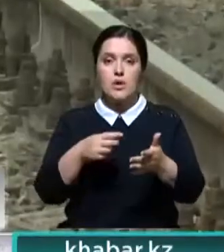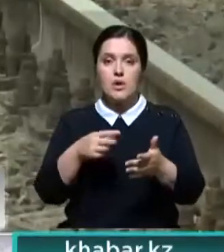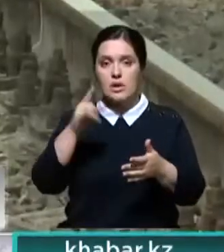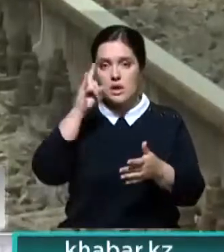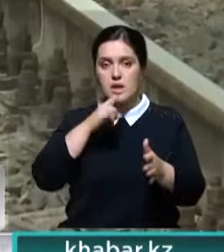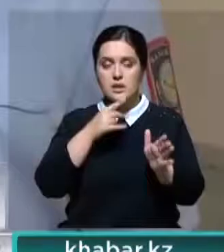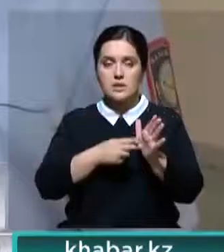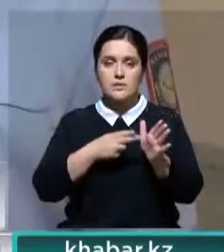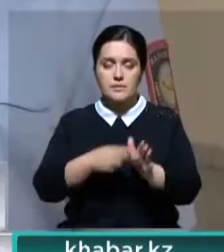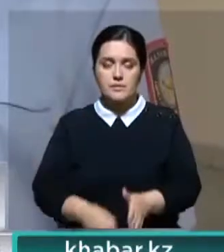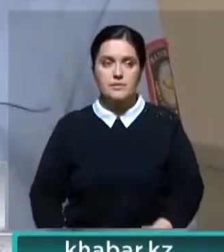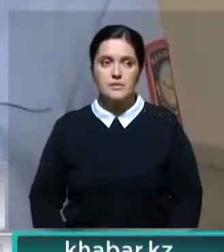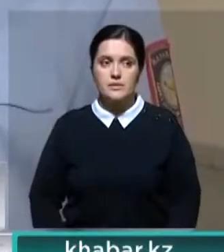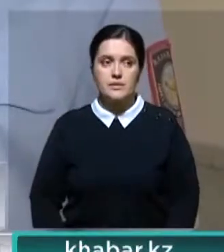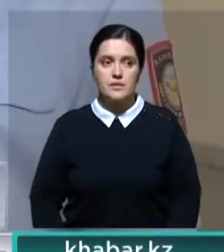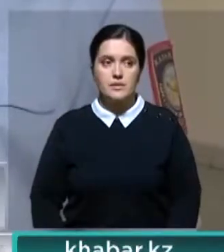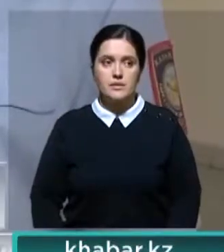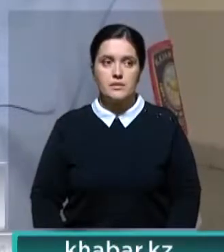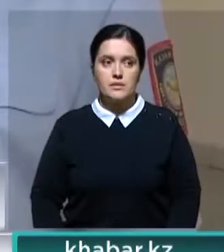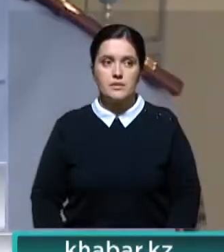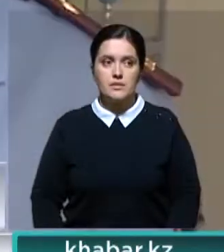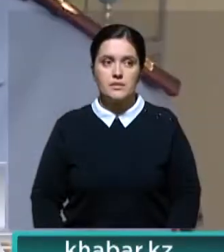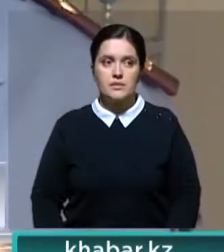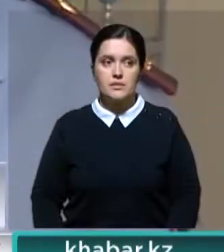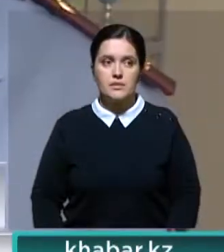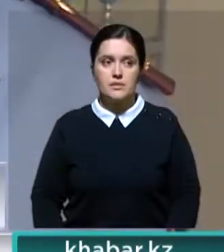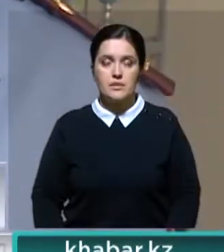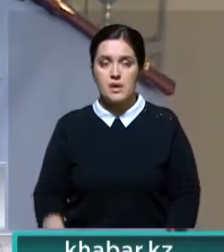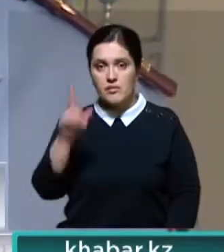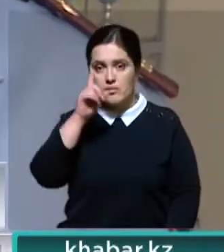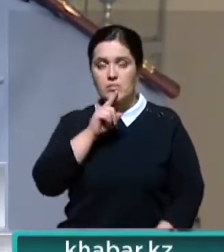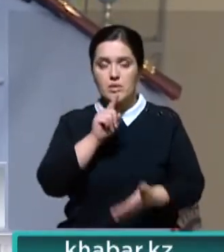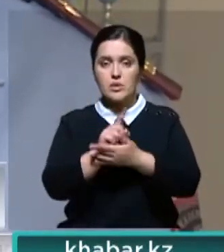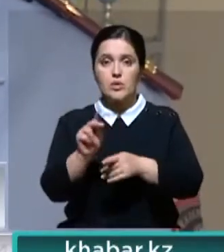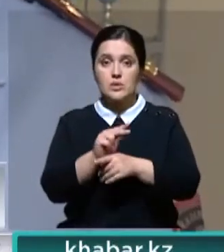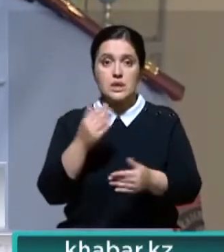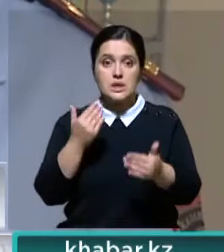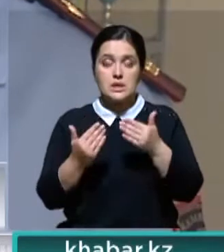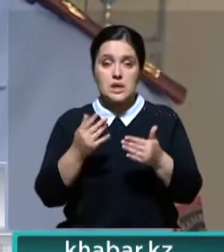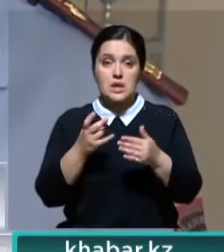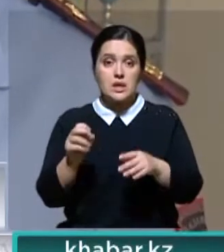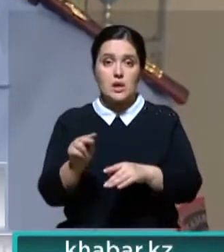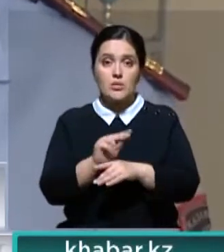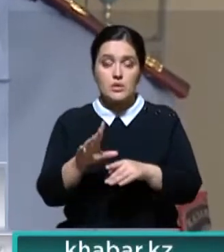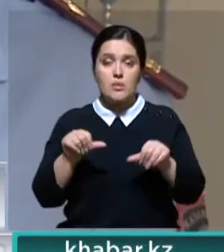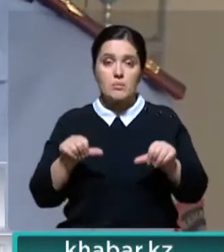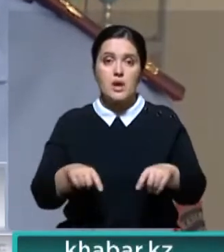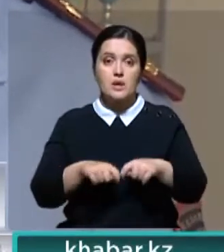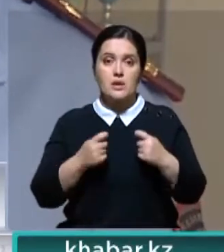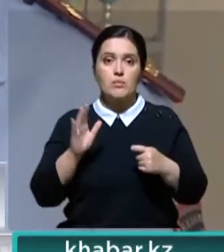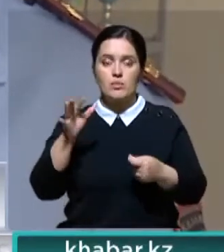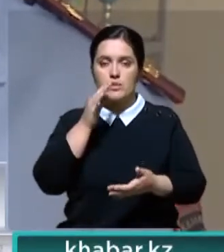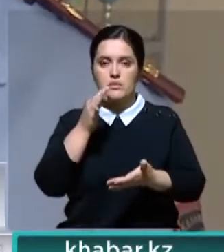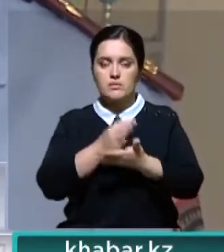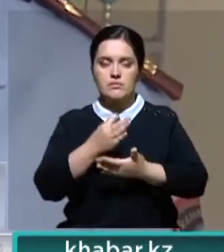Казахстан Теміржолы. В течение месяца должны устранить указанный засад. В случае неустранения условий и причин, способствующих правонарушениям, будут они